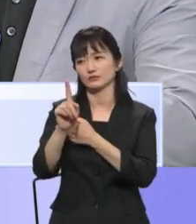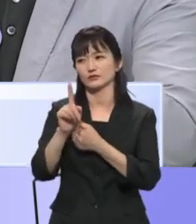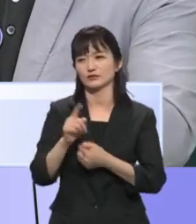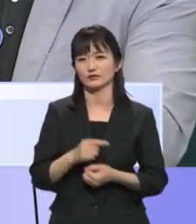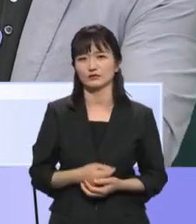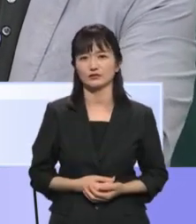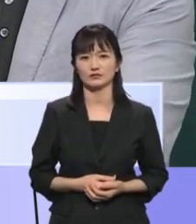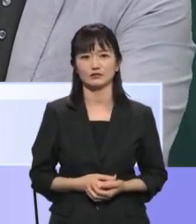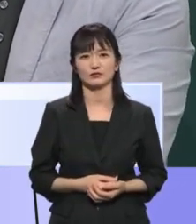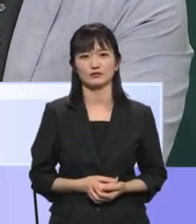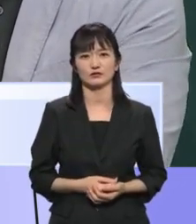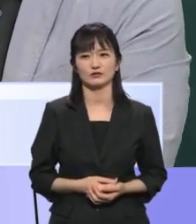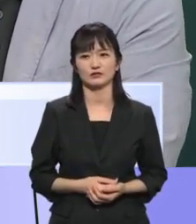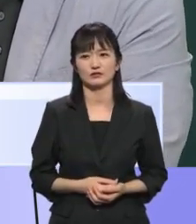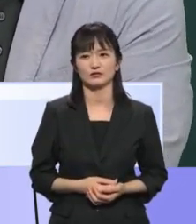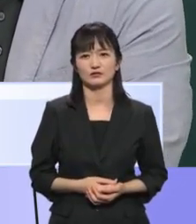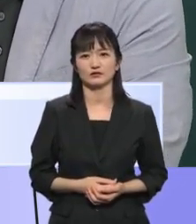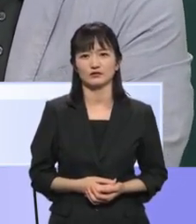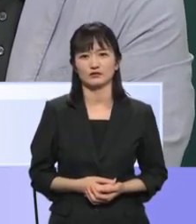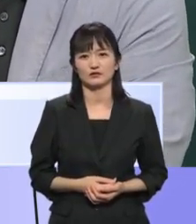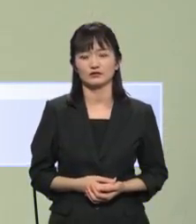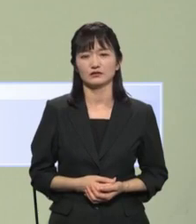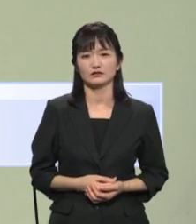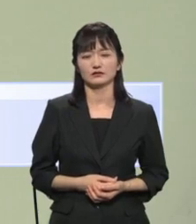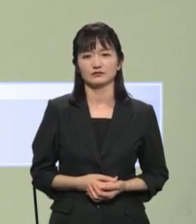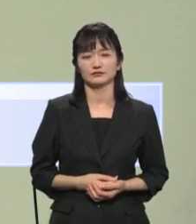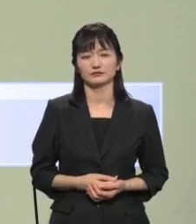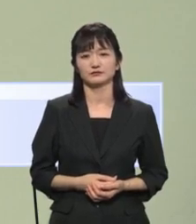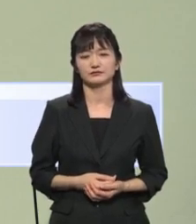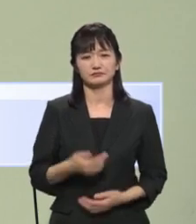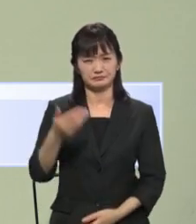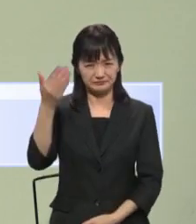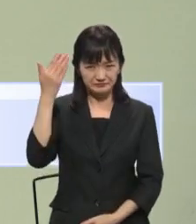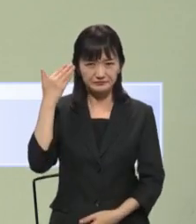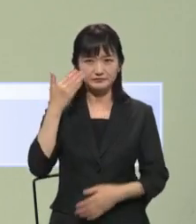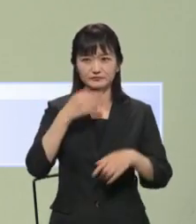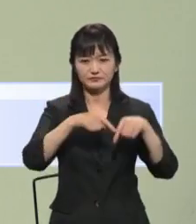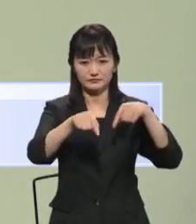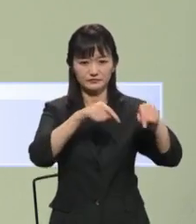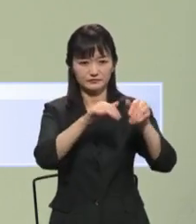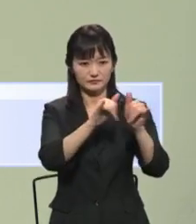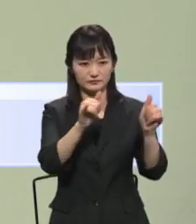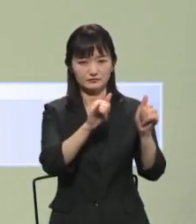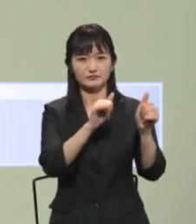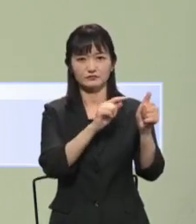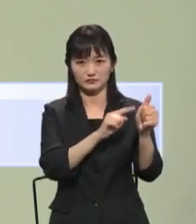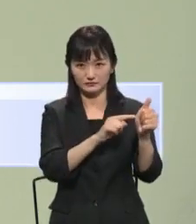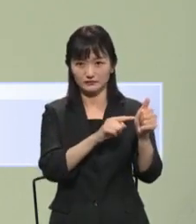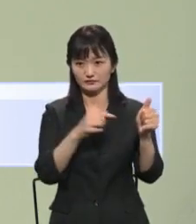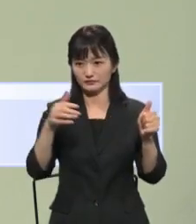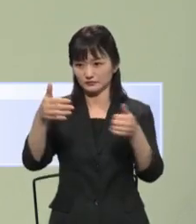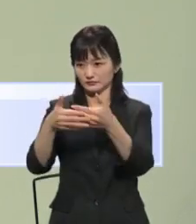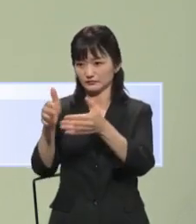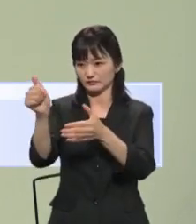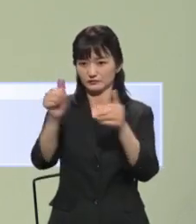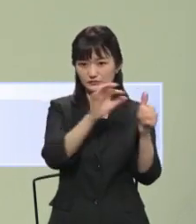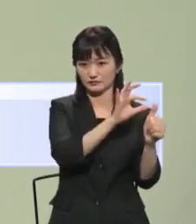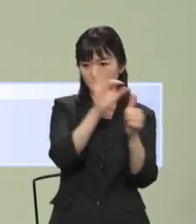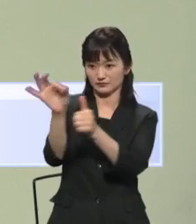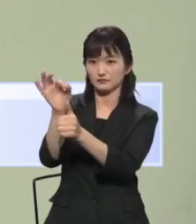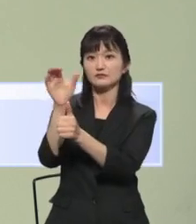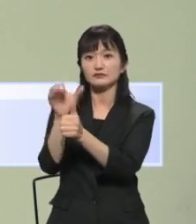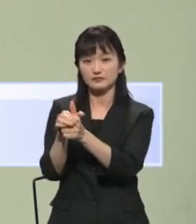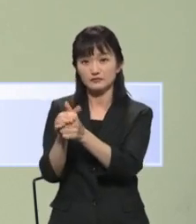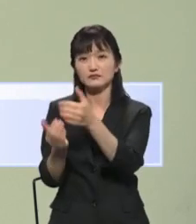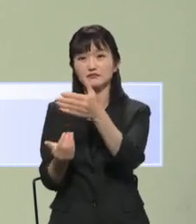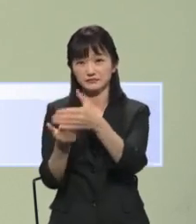보십니까 뭐 과거에도 이제 정치인들을 장관으로 임명했을 때 벌어지는 일들입니다 문재인